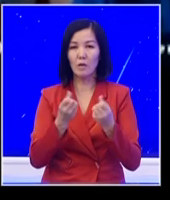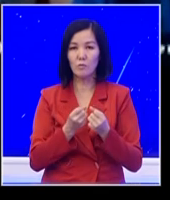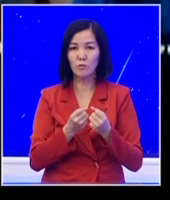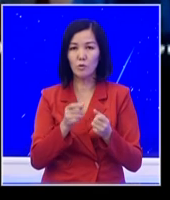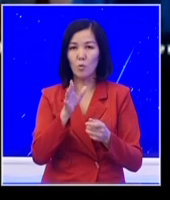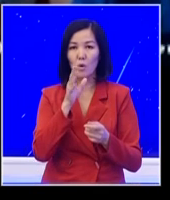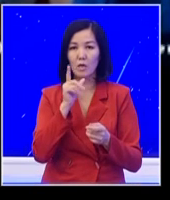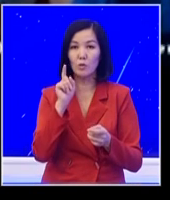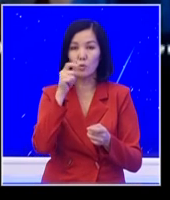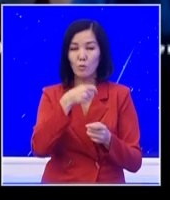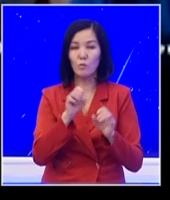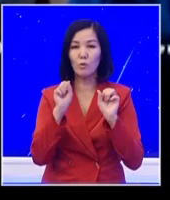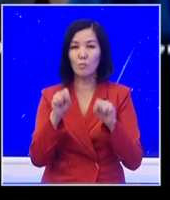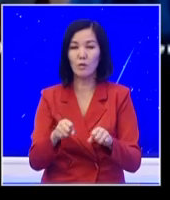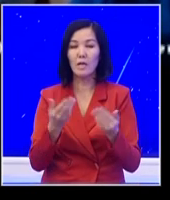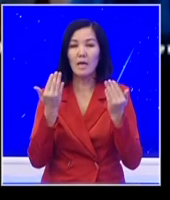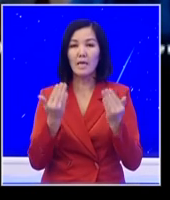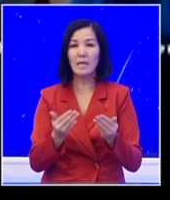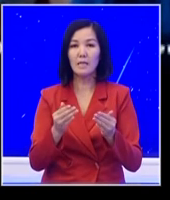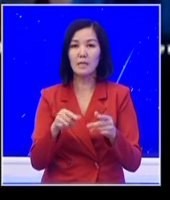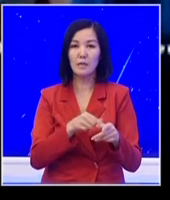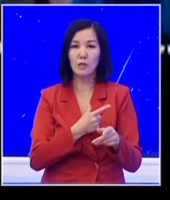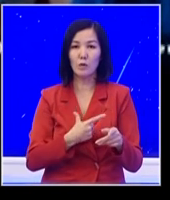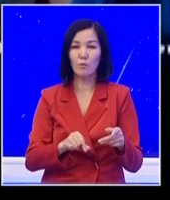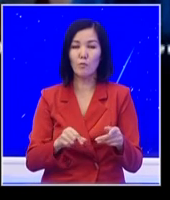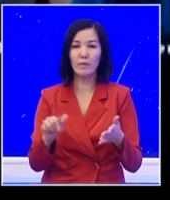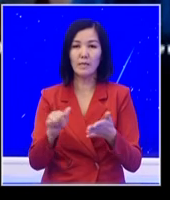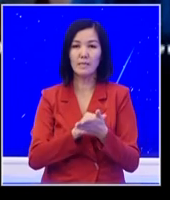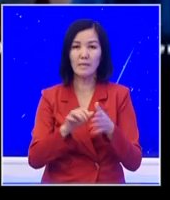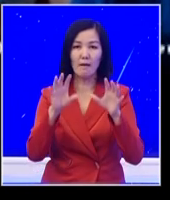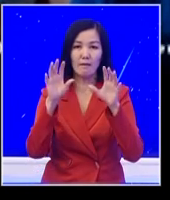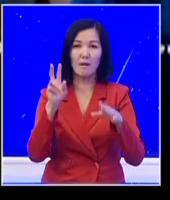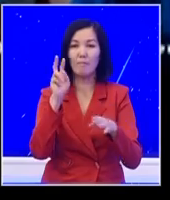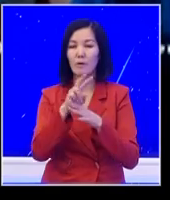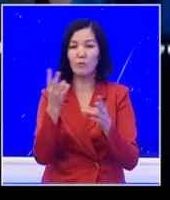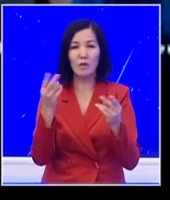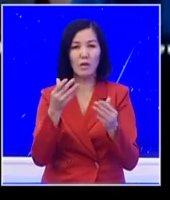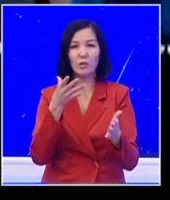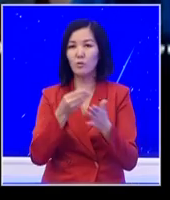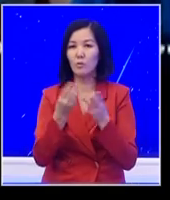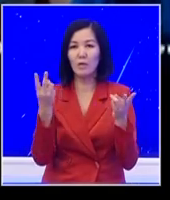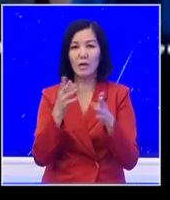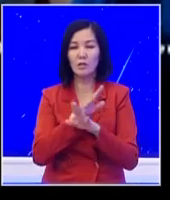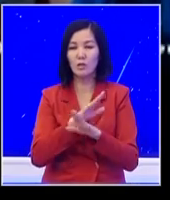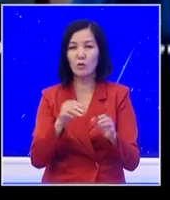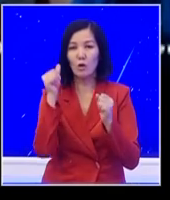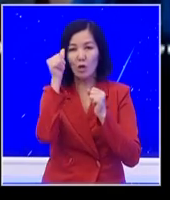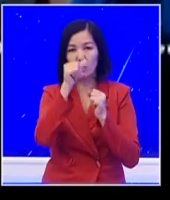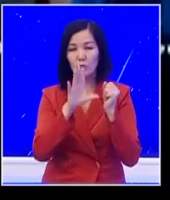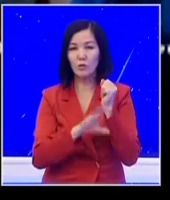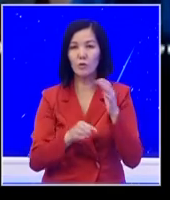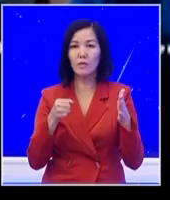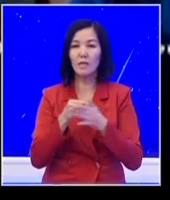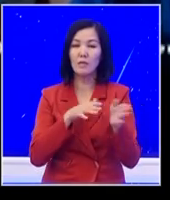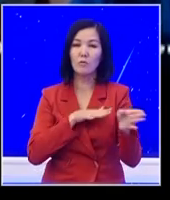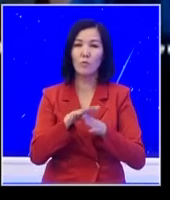да уақыты мен ақшасы үнемделеді. Енді дипломның заңды екенін растау үшін нотариусқа барып ақша төлеудің қажеті жоқ. Жыл соңына дейін бұл жұмысты